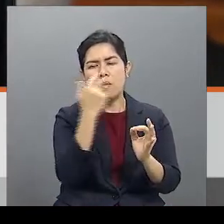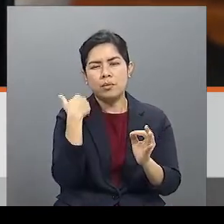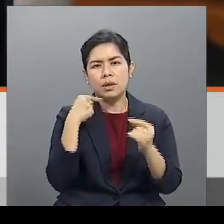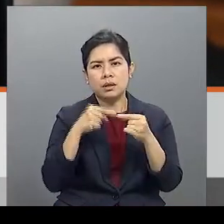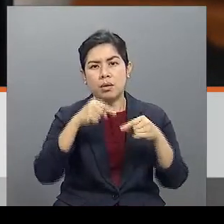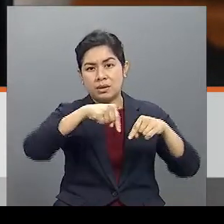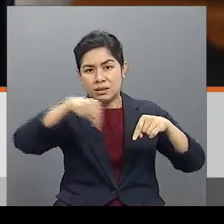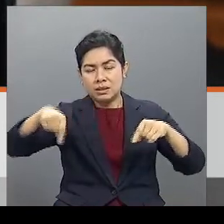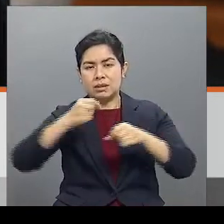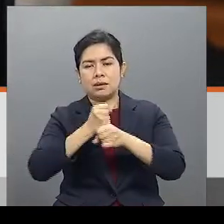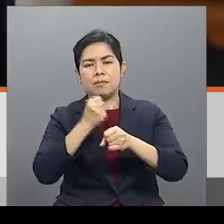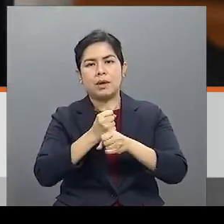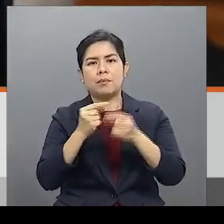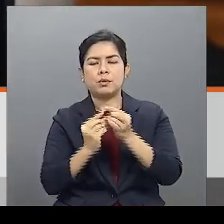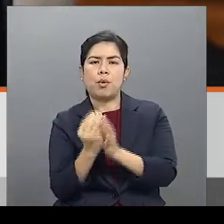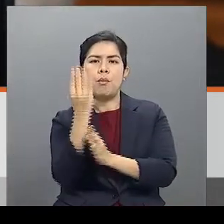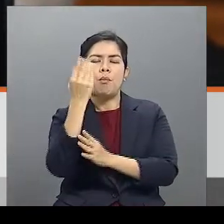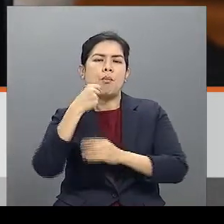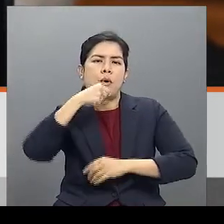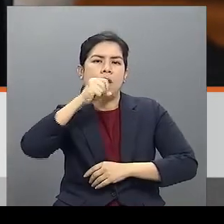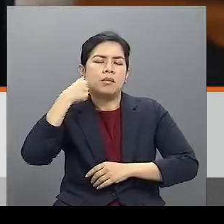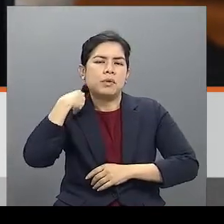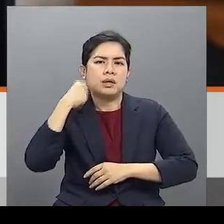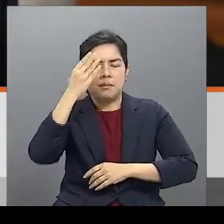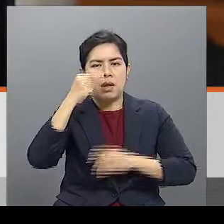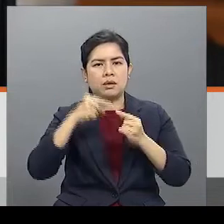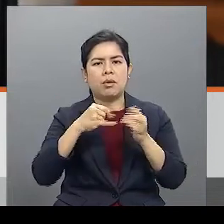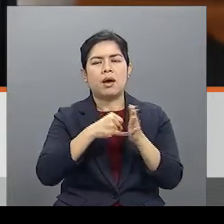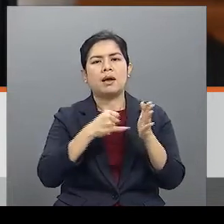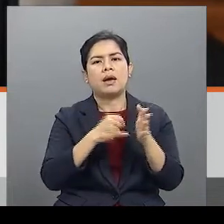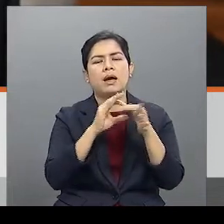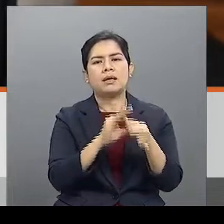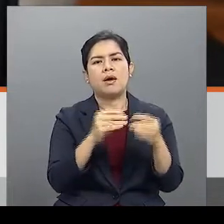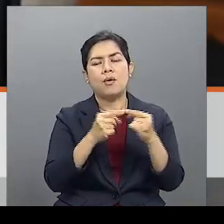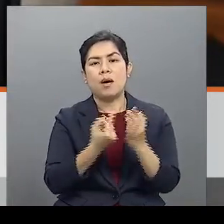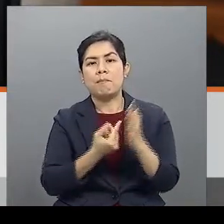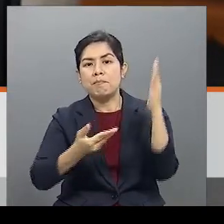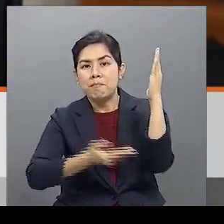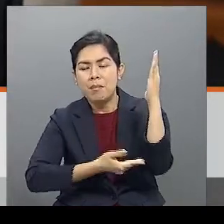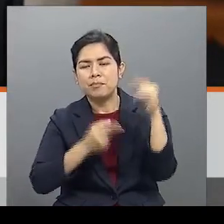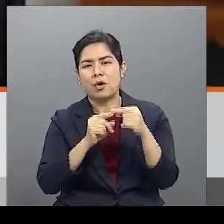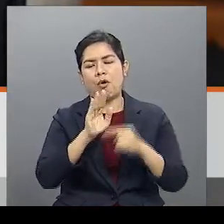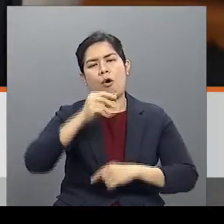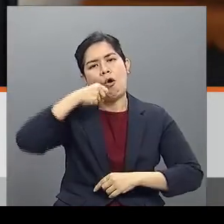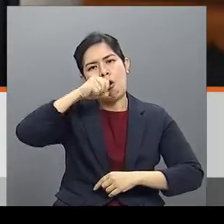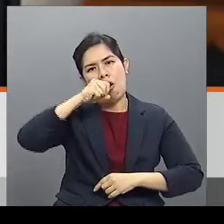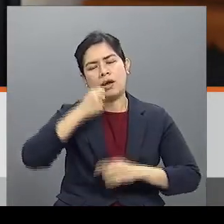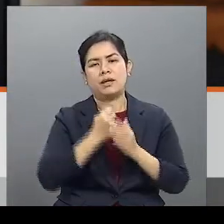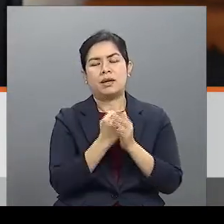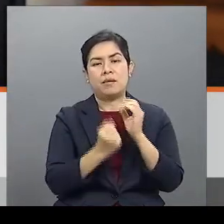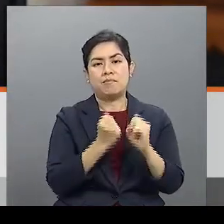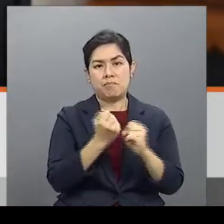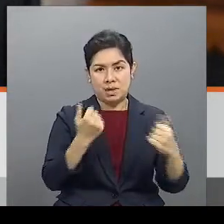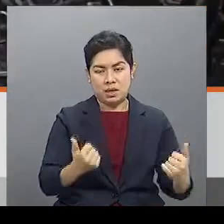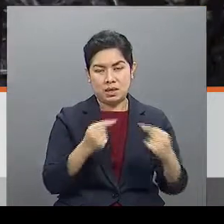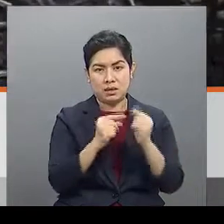ที่จะความสะดวกในการเก็บเกี่ยวผลผลิตโดยเฉพาะไร่อ้อยซึ่งในปีนี้เนี่ยจังหวัดสระแก้วก็ยังคงมีการเผาไร่อ้อย